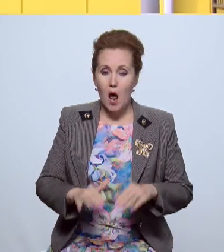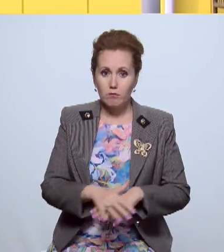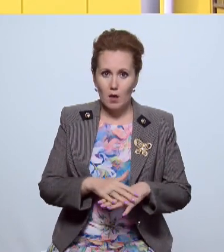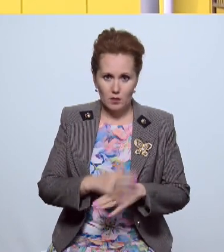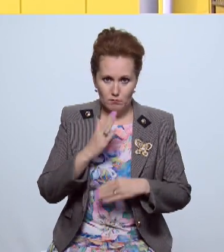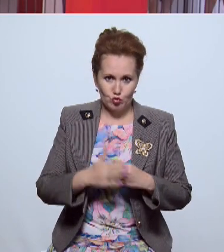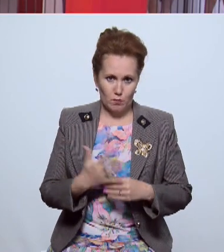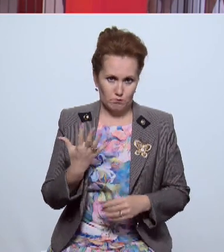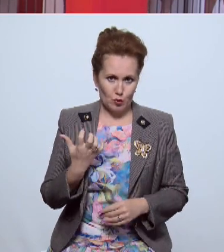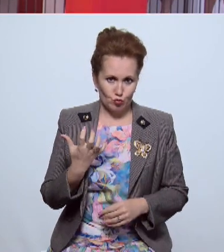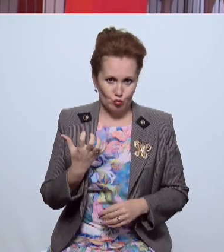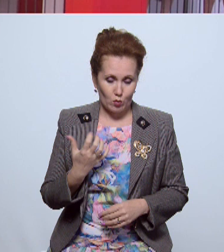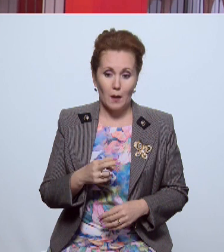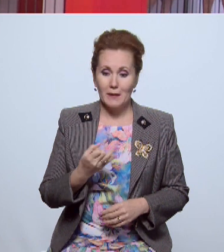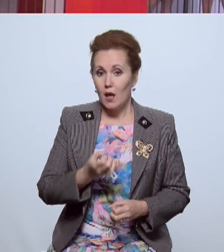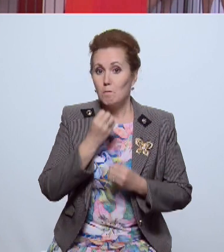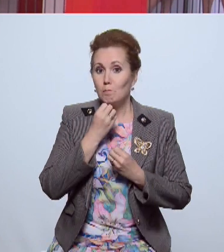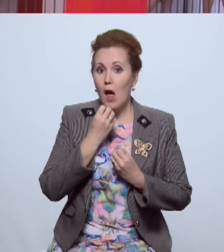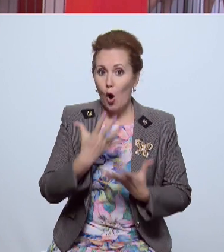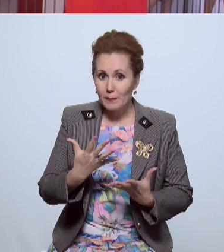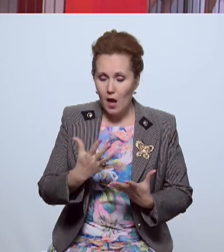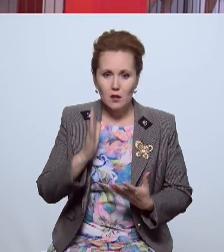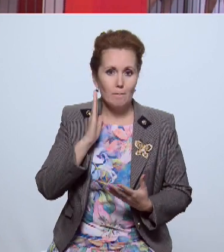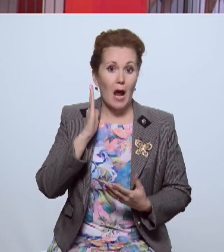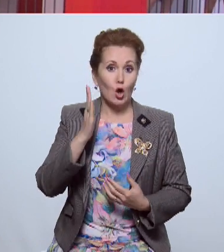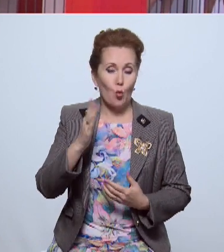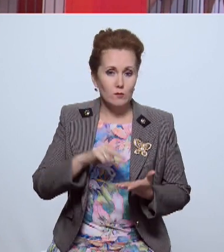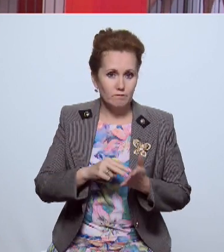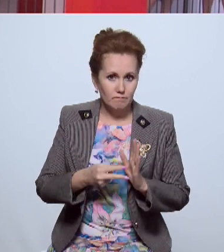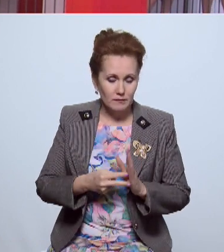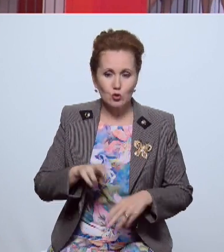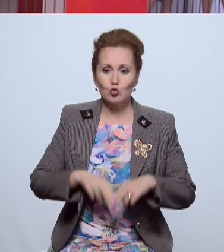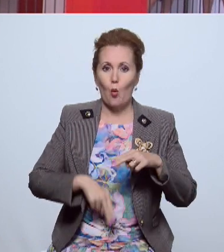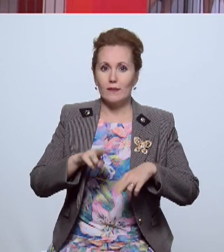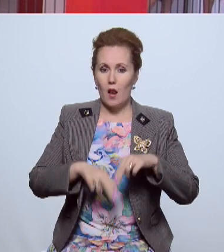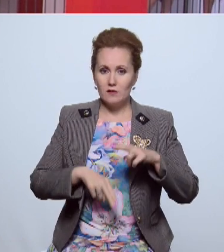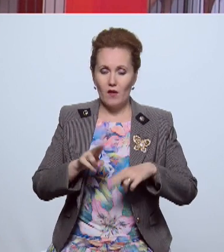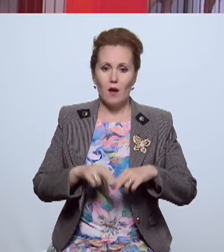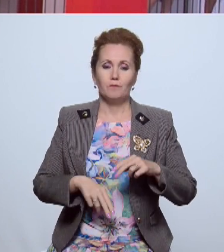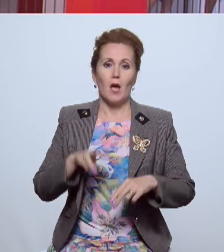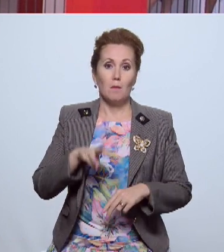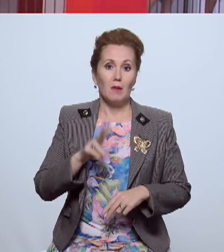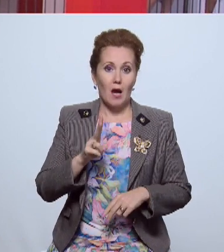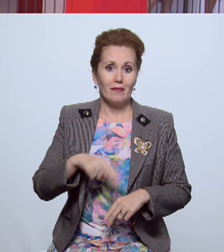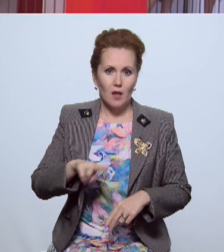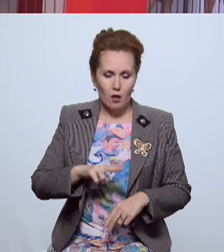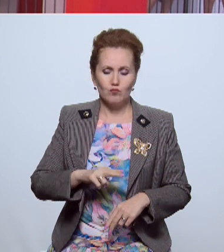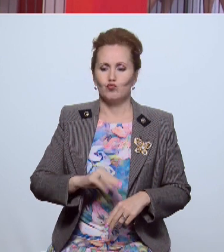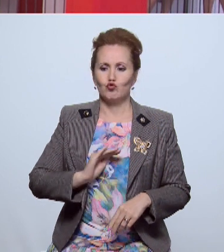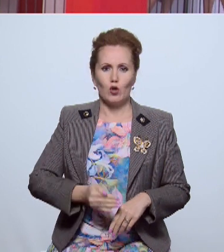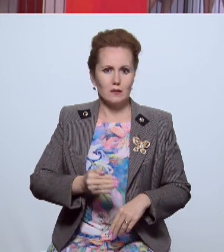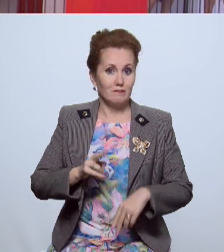уже почти 500. При благоприятном прогнозе строительства МКД, частной